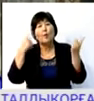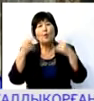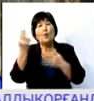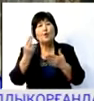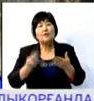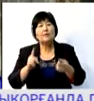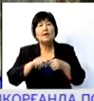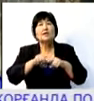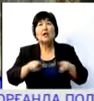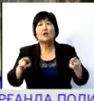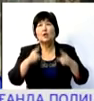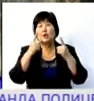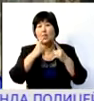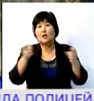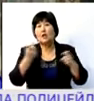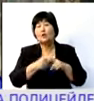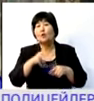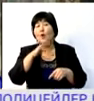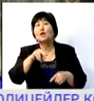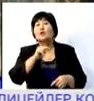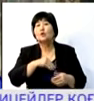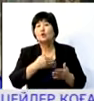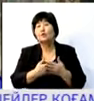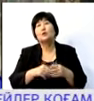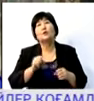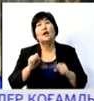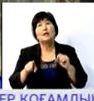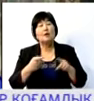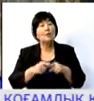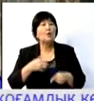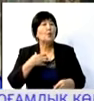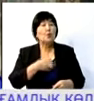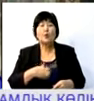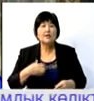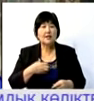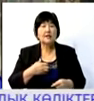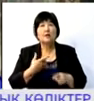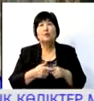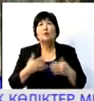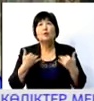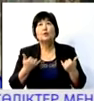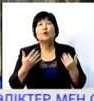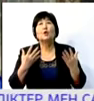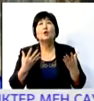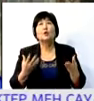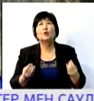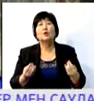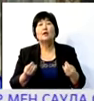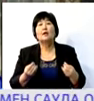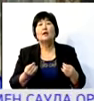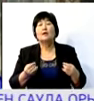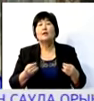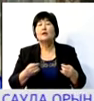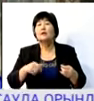таратуды, жариялауды және сол бағытта жұмыс істеуді тапсырды. Бұл өте өзекті, бүгінгі күннің кезек күтіп